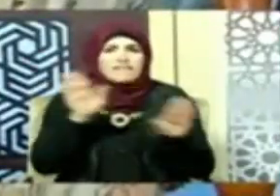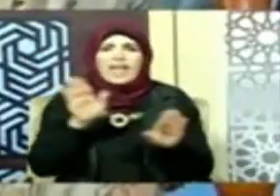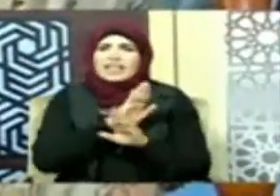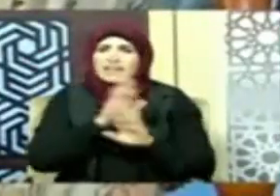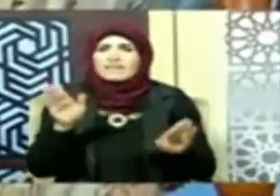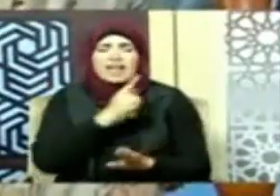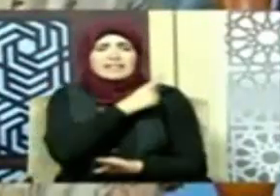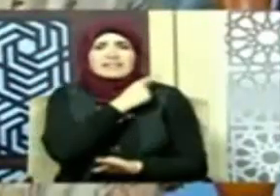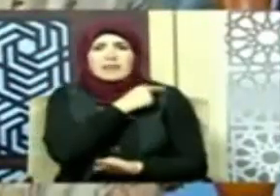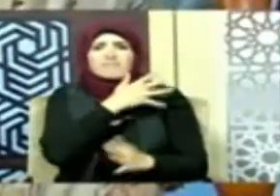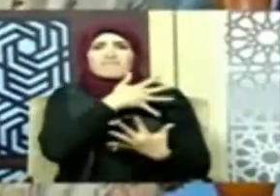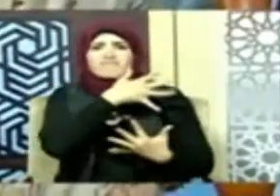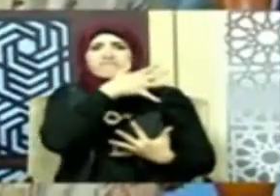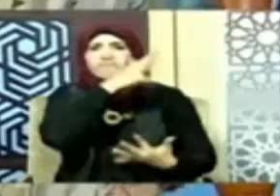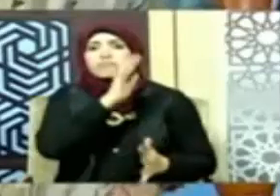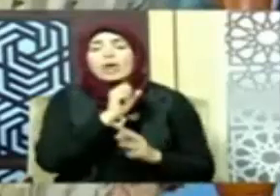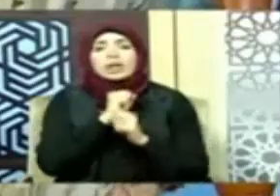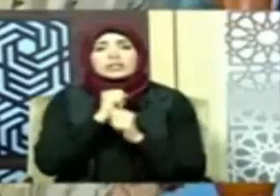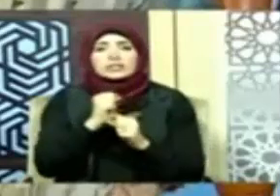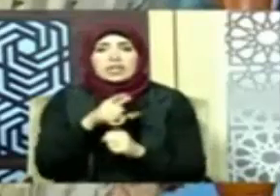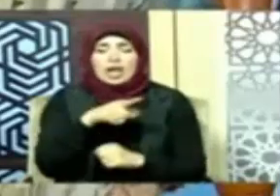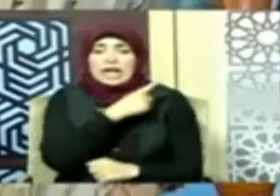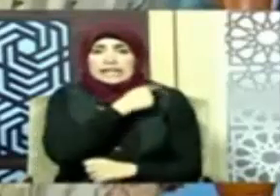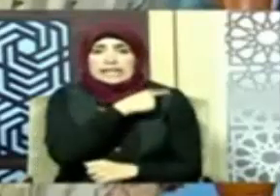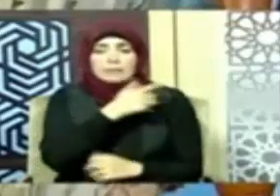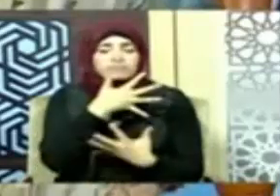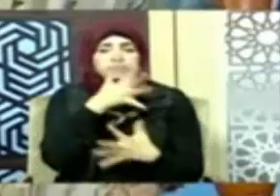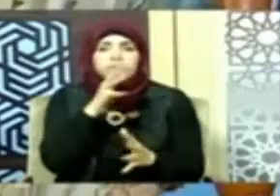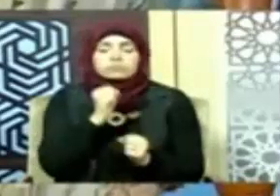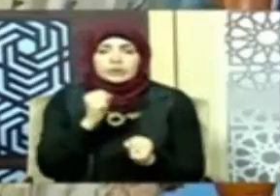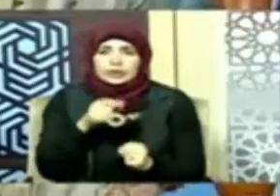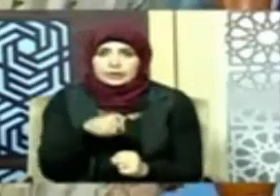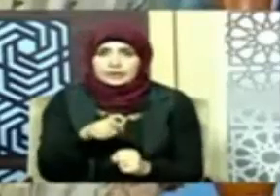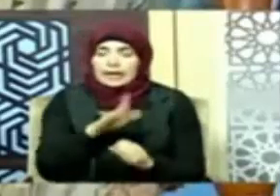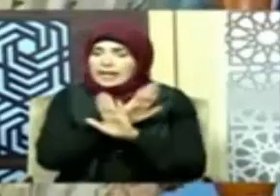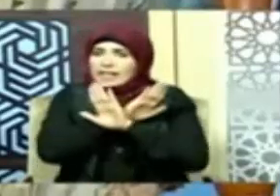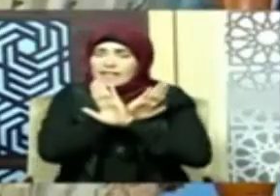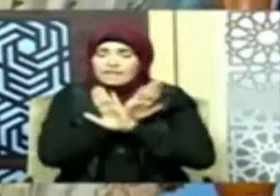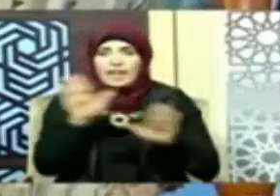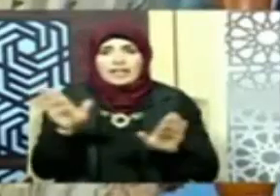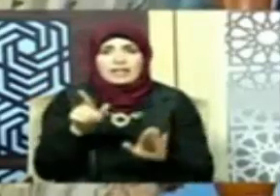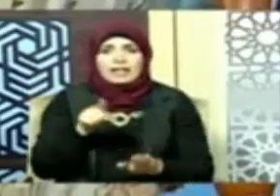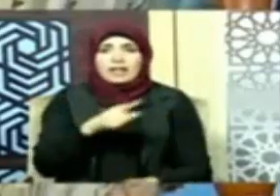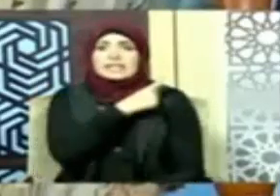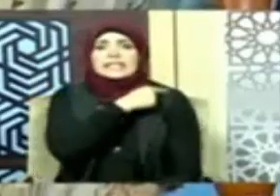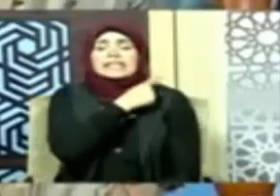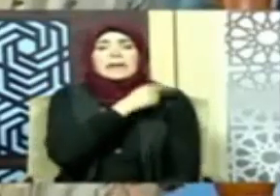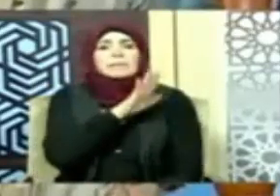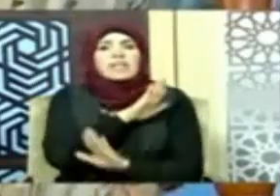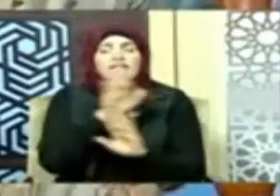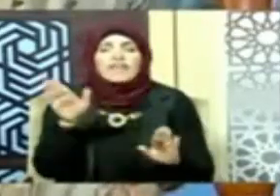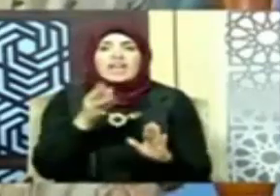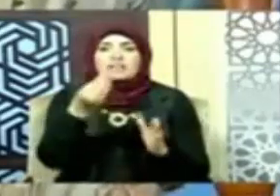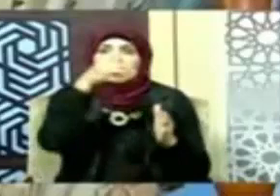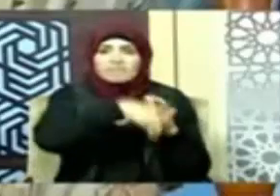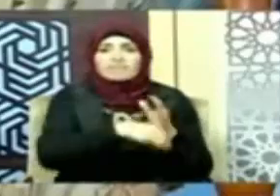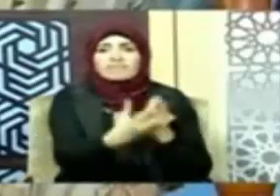يكفيه من الذنوب ما لم يكن له ذنب آخر أن يكفي لهلاكه